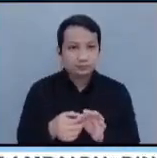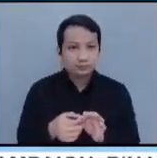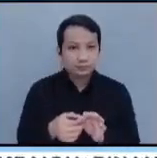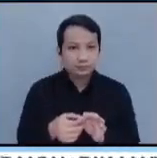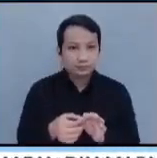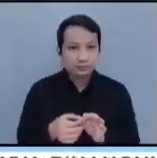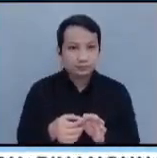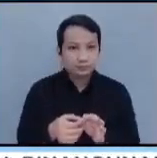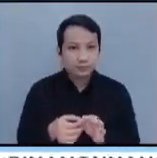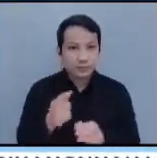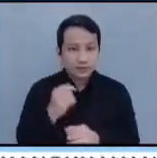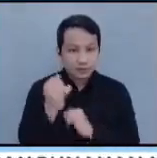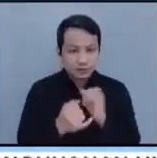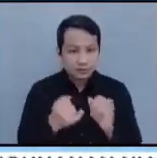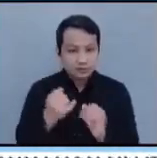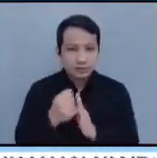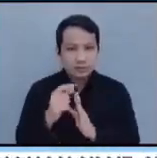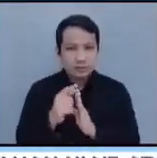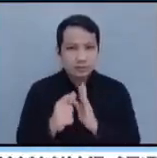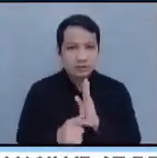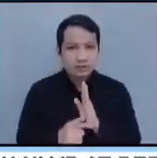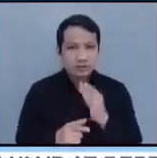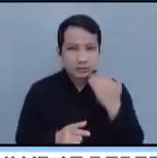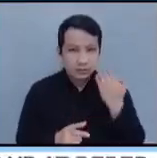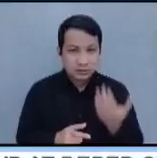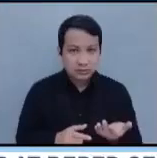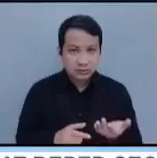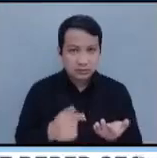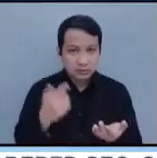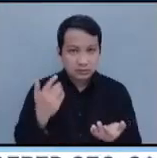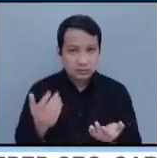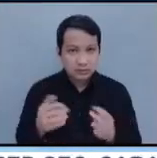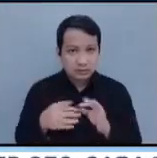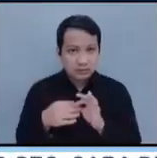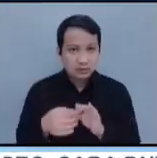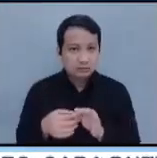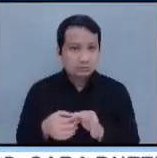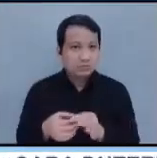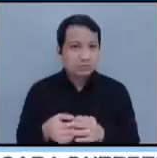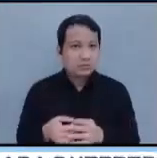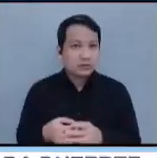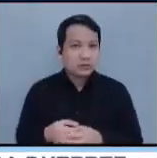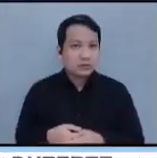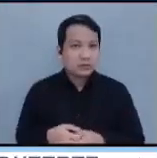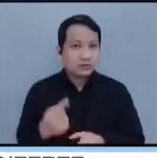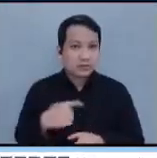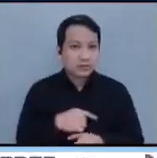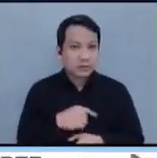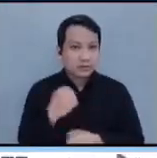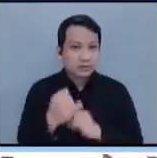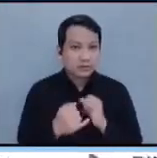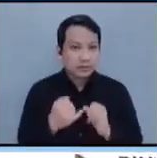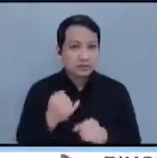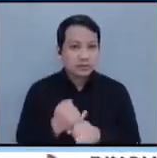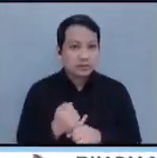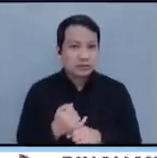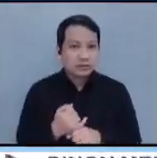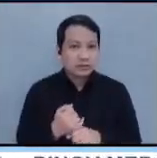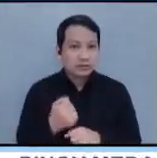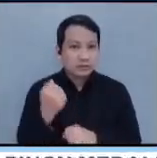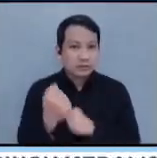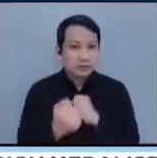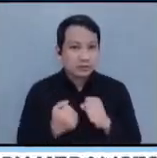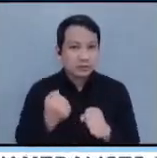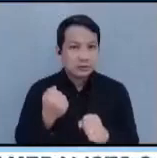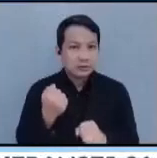Law namatayan tayo ng kababayan natin ah Maghihintay pa tayo ng taon po Baka Grade 3 na ito